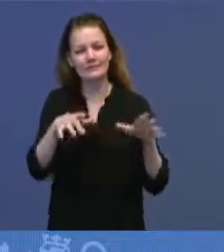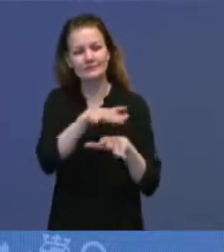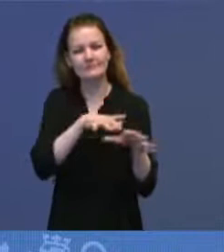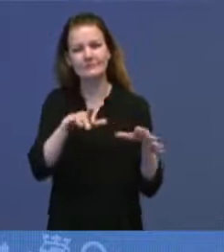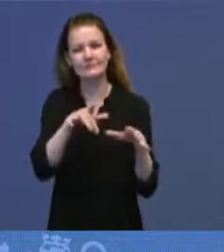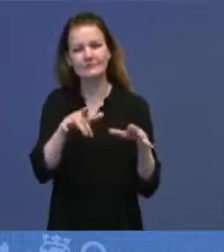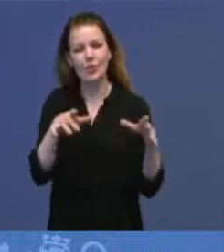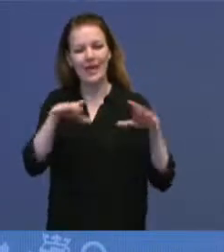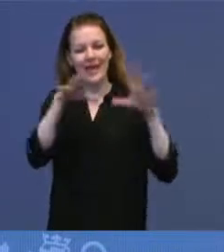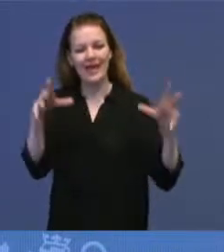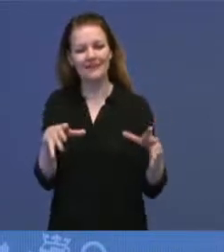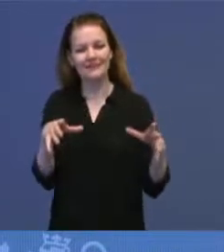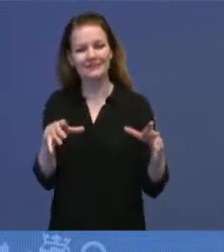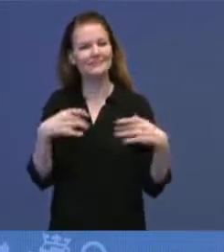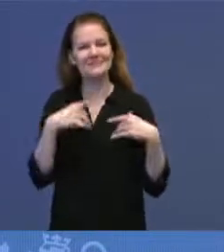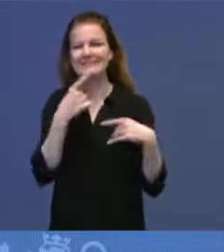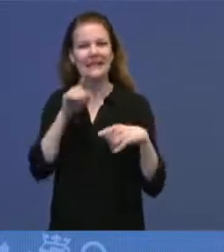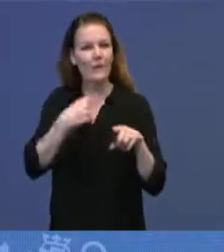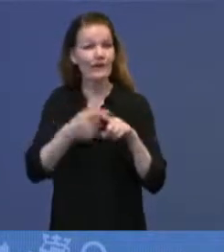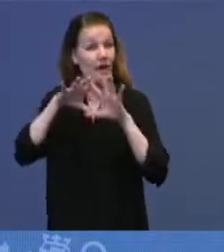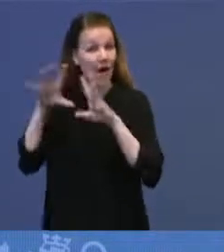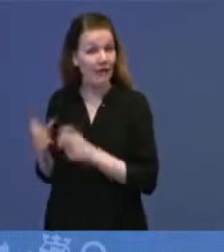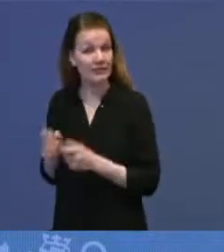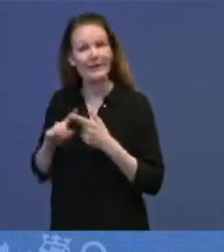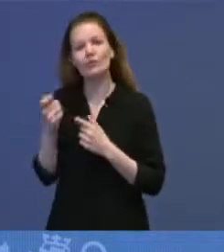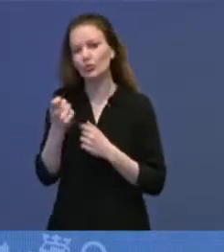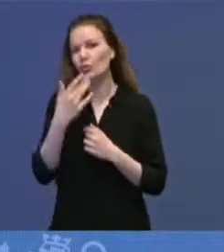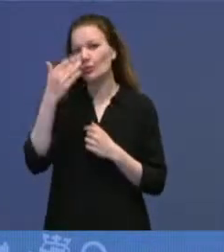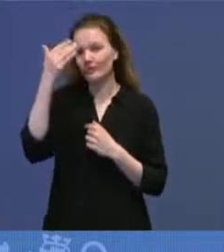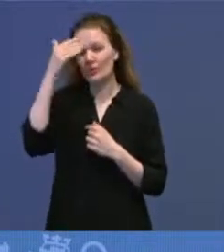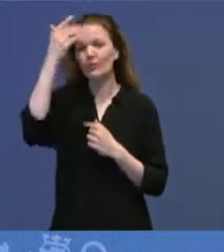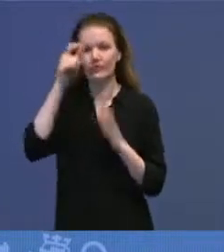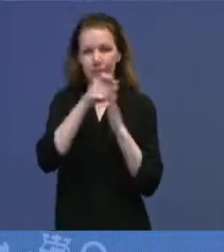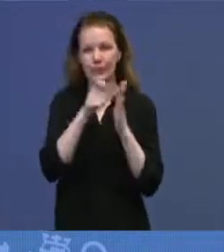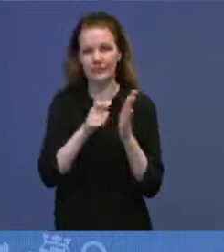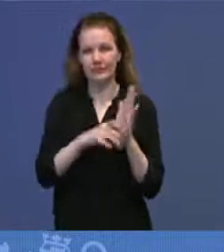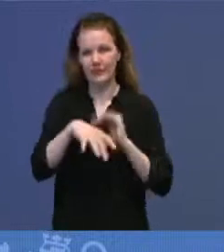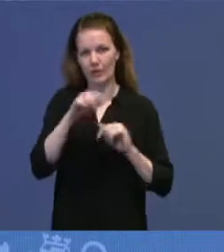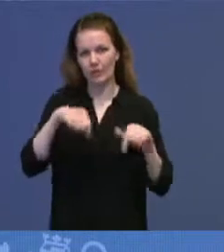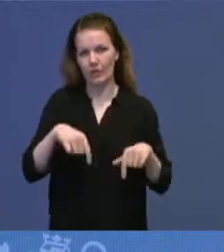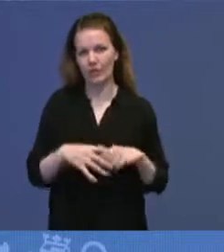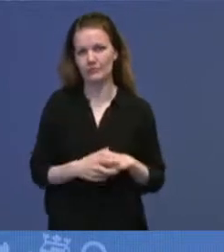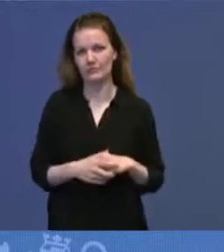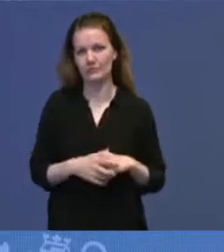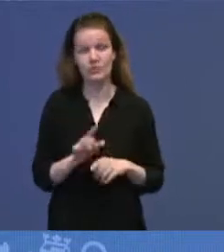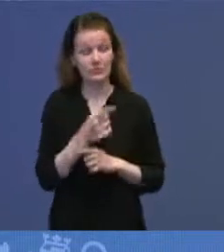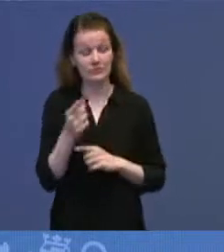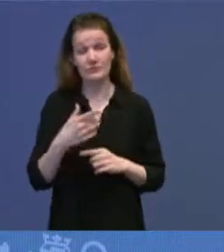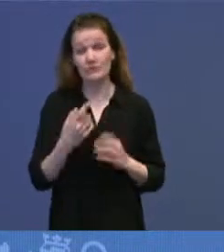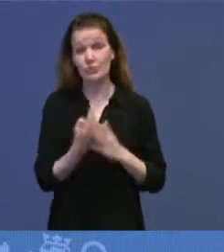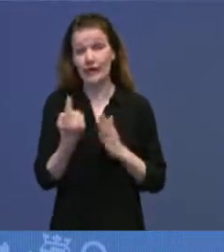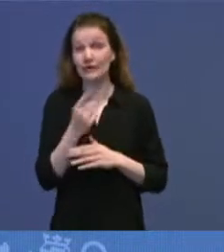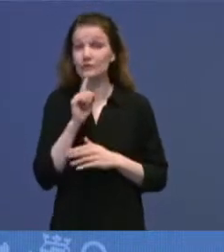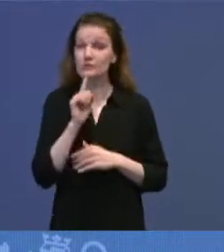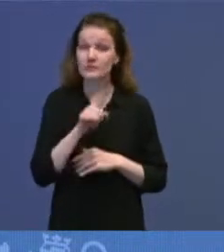bredde. Jeg skal ikke gjenta det, men la meg ta noen av hovedpunktene, for dette gir anledning til å stille spørsmål og gå litt mer i